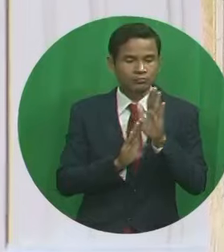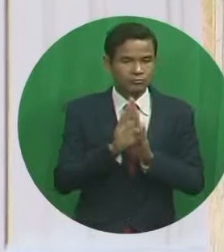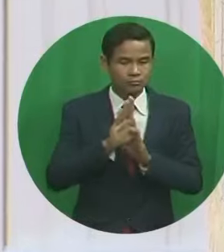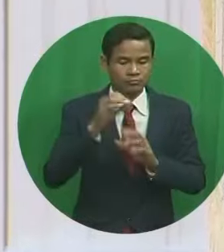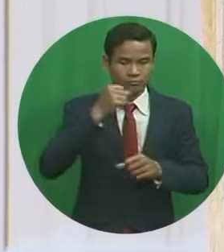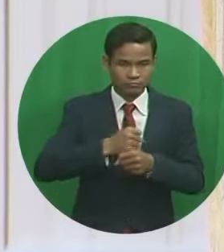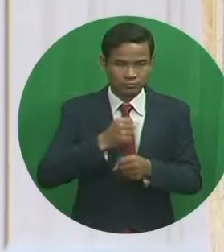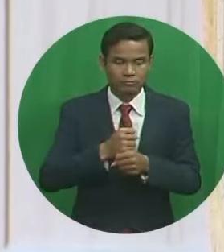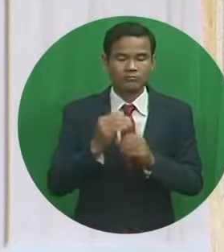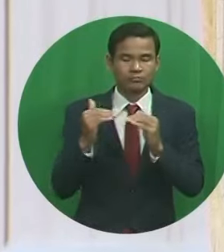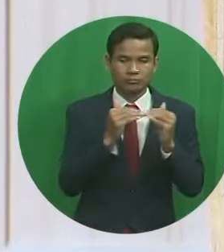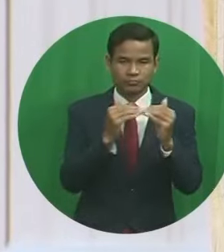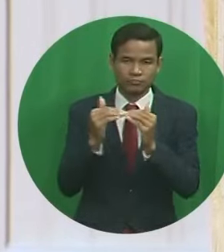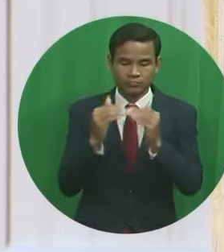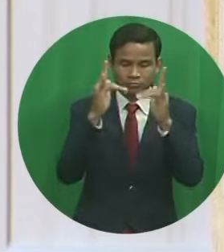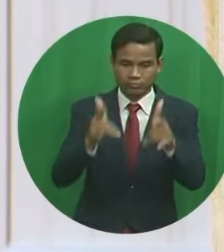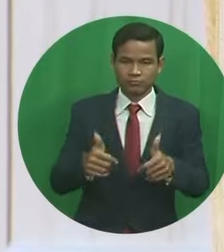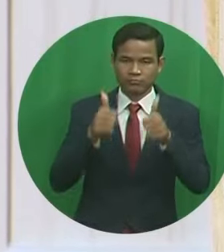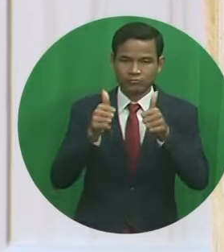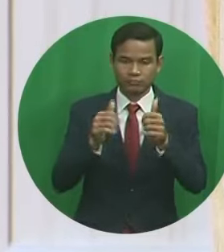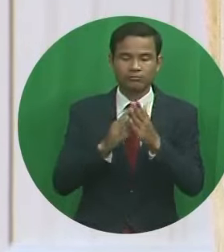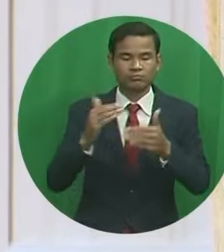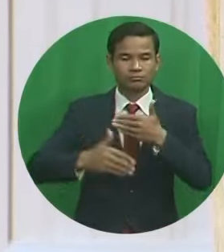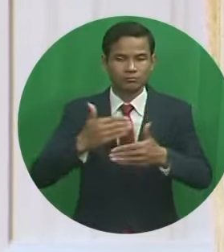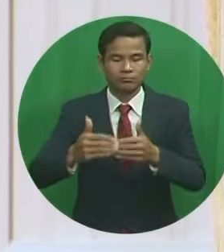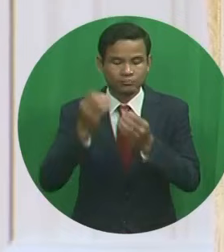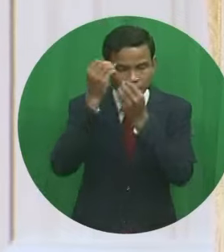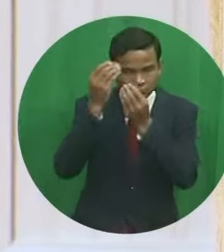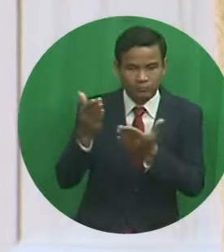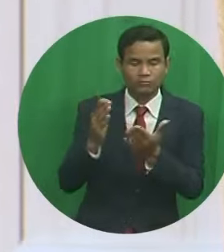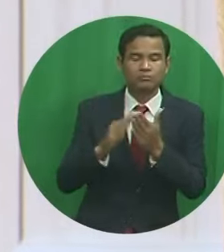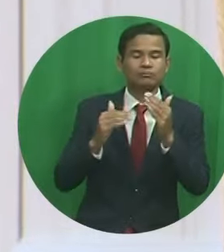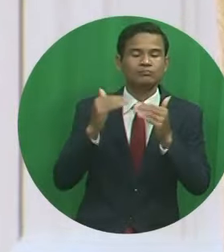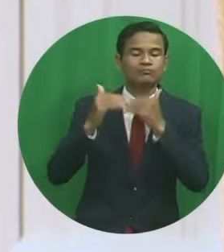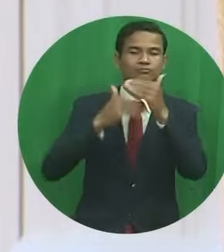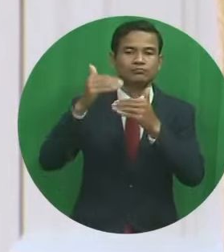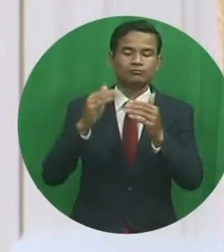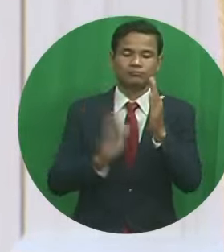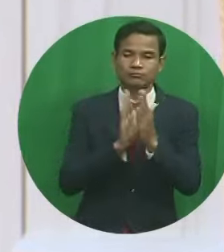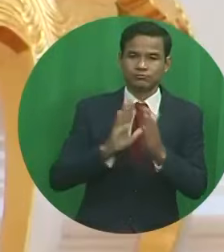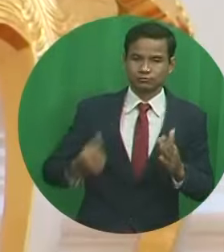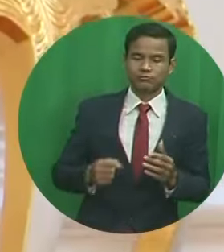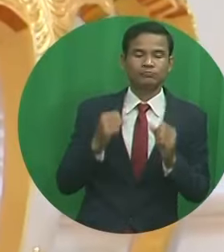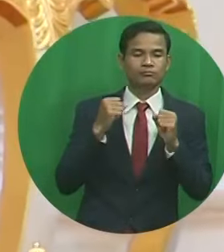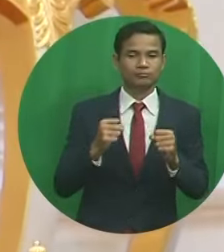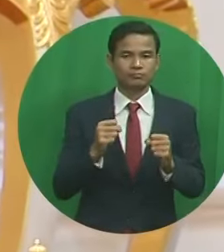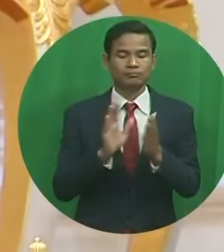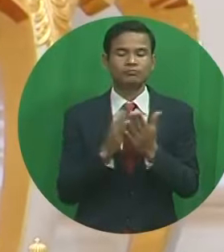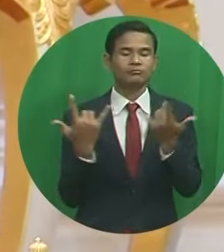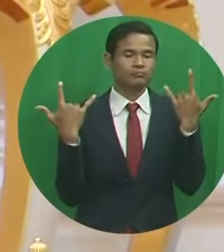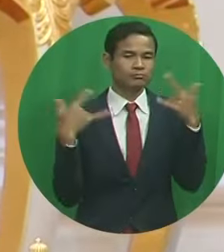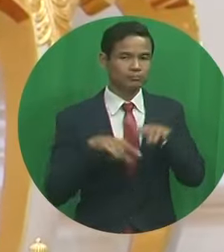ងារសមធម៌ប្រសិទ្ធភាពនិងចីរភាពដើម្បីអភិវឌ្ឍកម្ពុជាប្រកបដោយភាពធន់និងបរិយាប